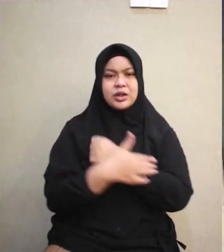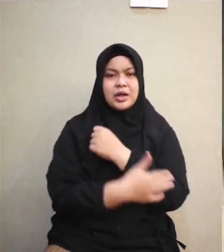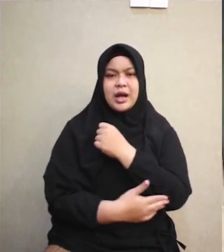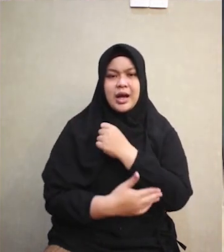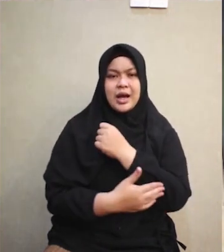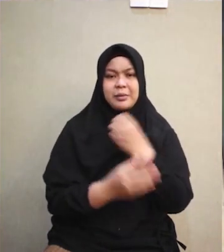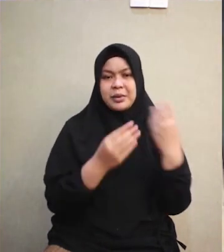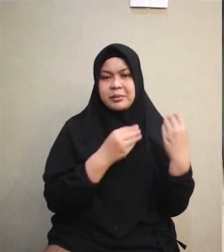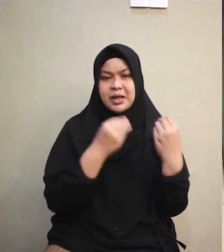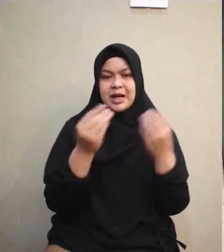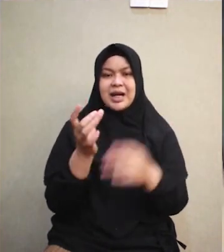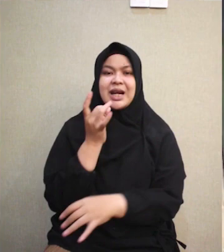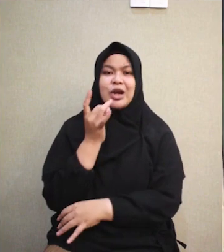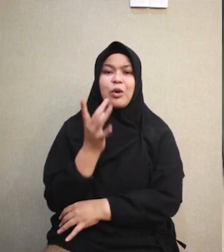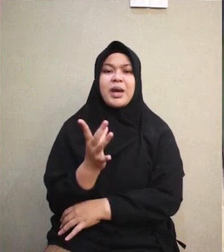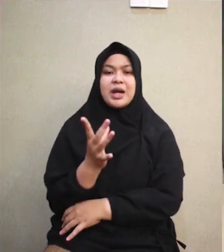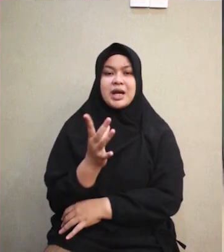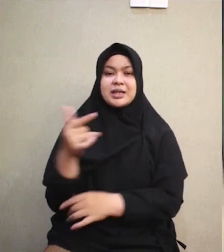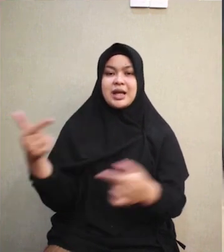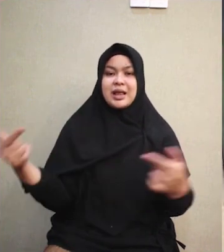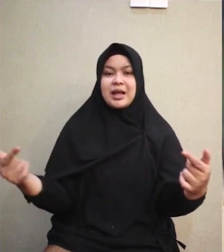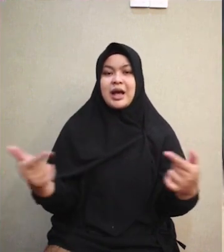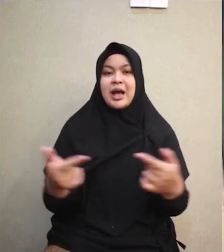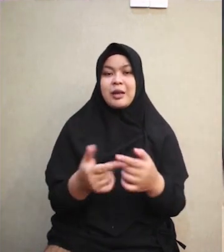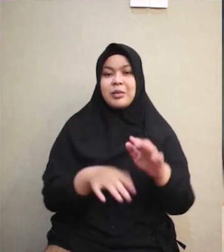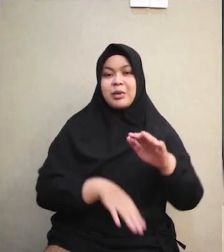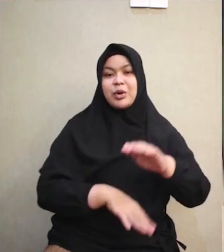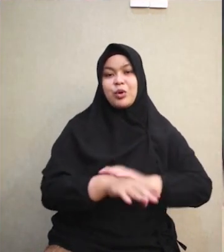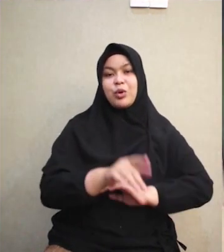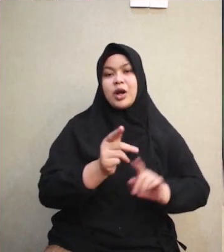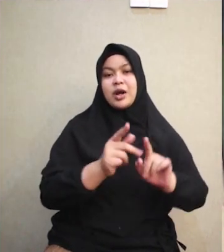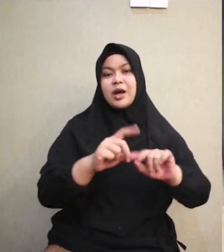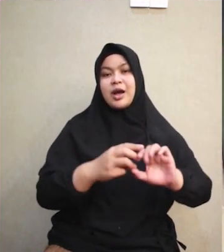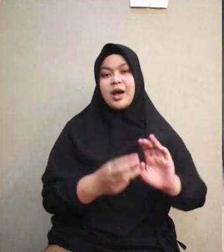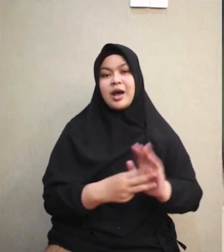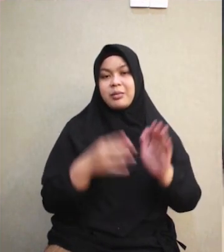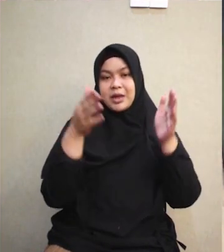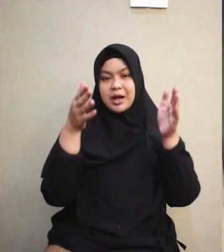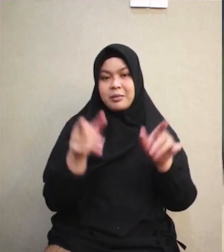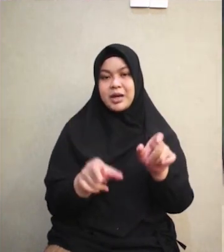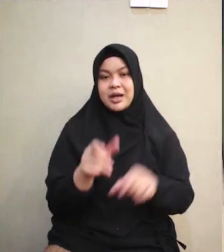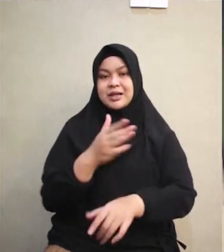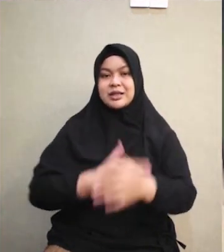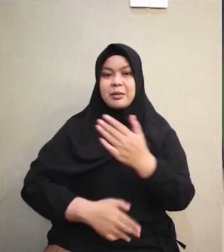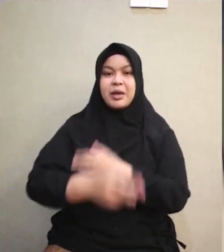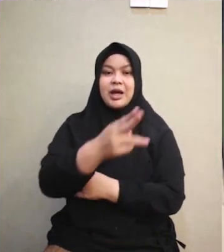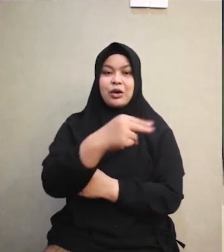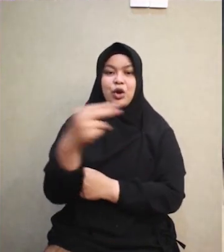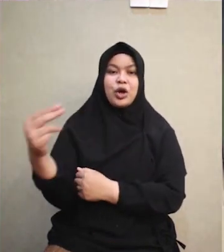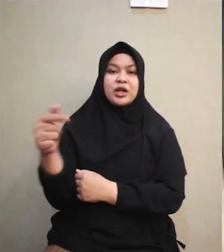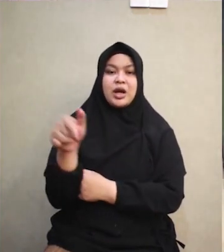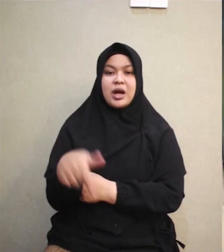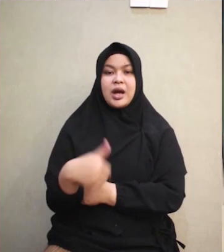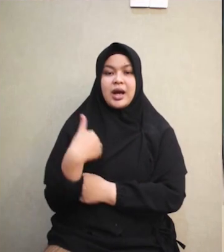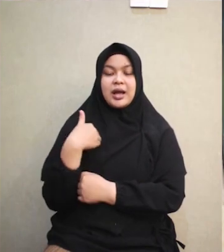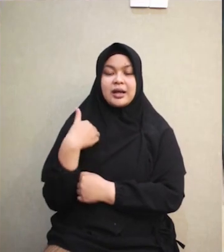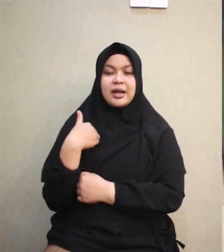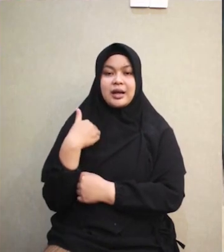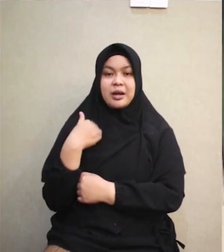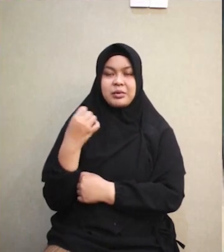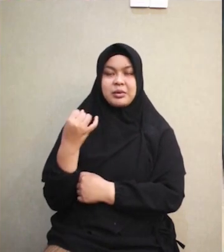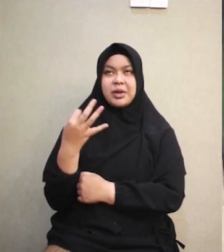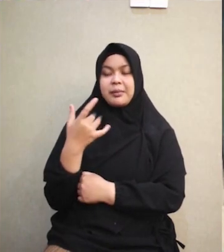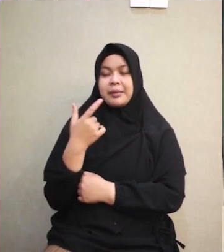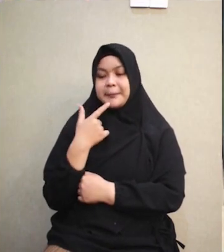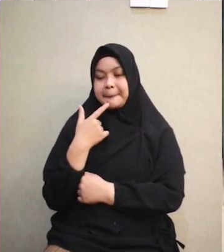memberikan rekomendasinya terkait dengan pemenuhan HAM terhadap penyandang disabilitas di Indonesia meskipun ada beberapa